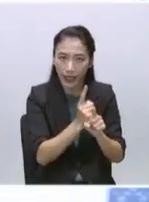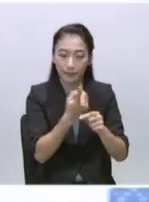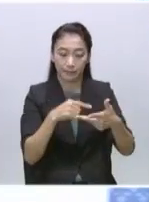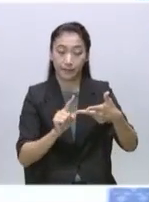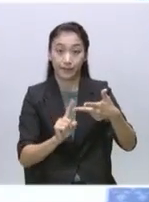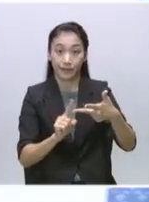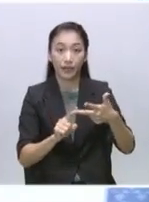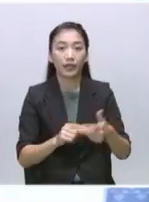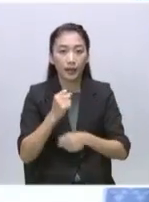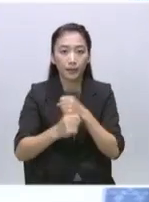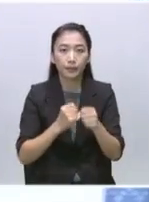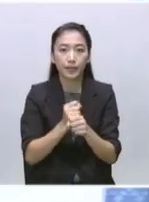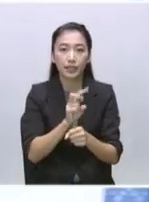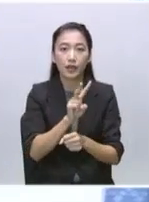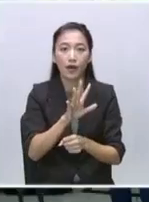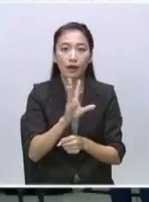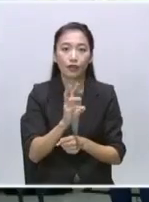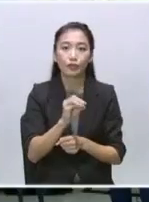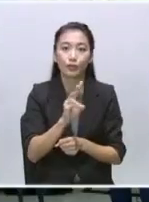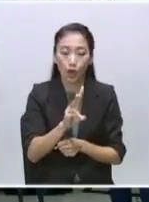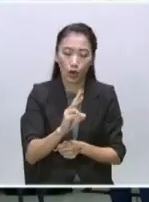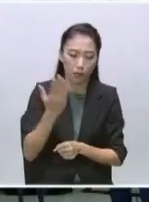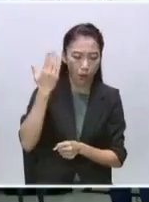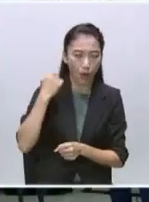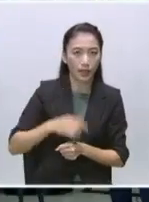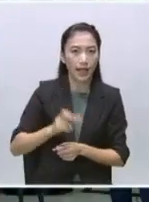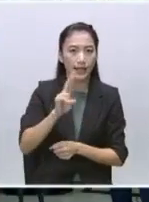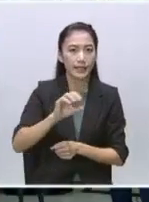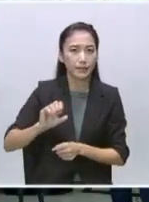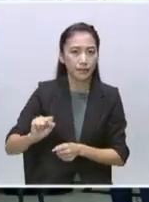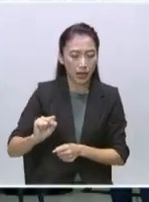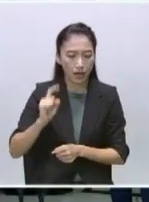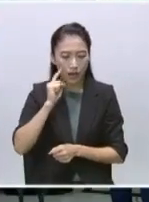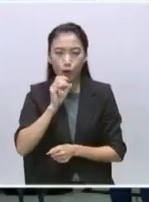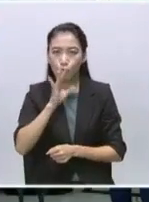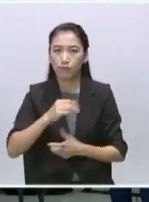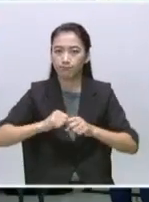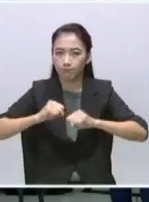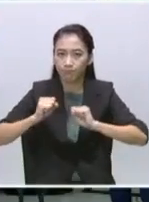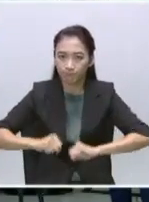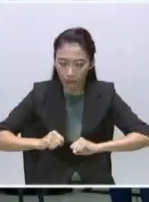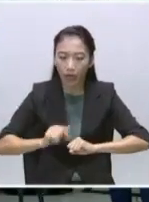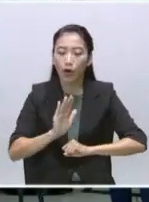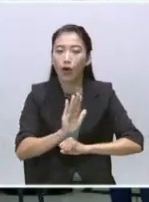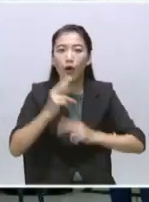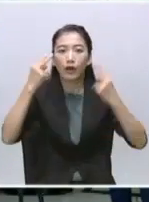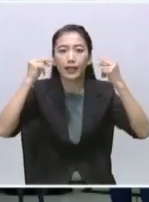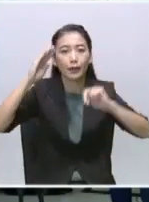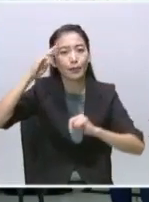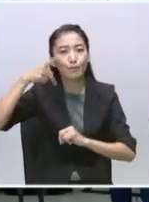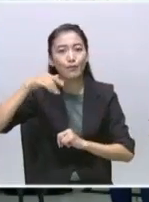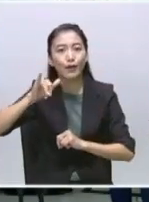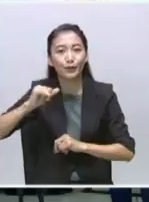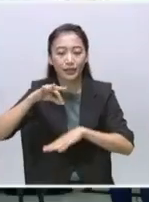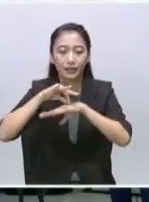ตั้งแต่ปี2562ที่รัฐสภาได้มีมติให้พลเอกประยุทธ์ดำรงตำแหน่งนายกรัฐมนตรีครับและทั้งหมดก็เป็นความเคลื่อน